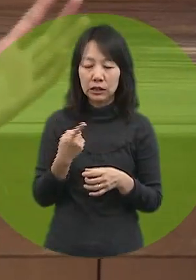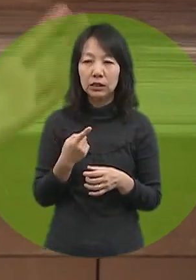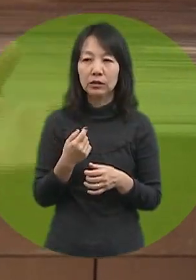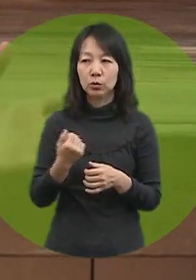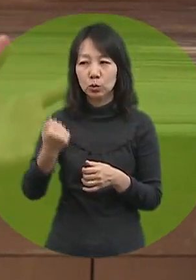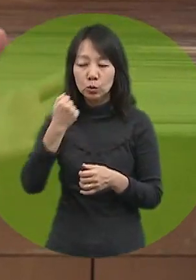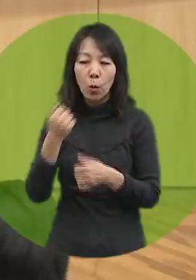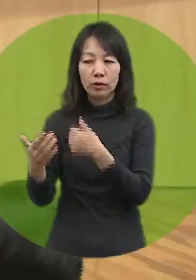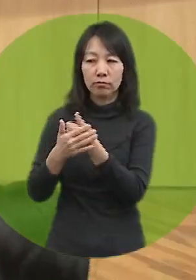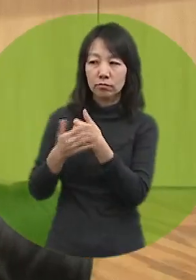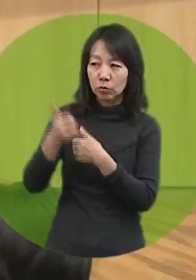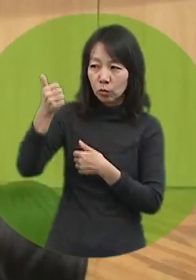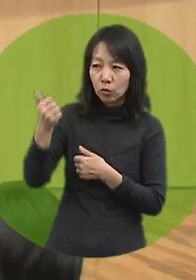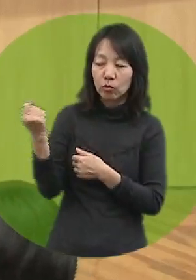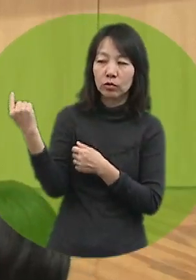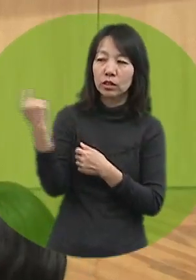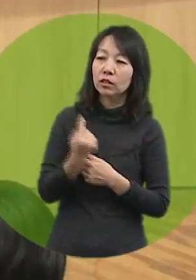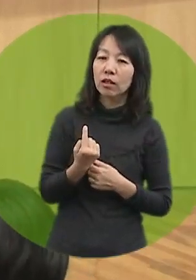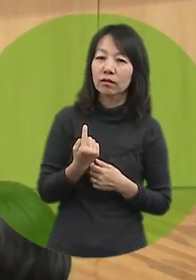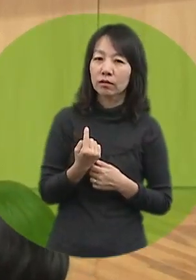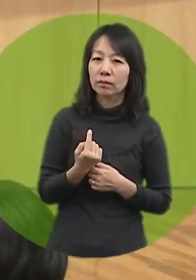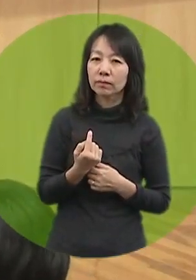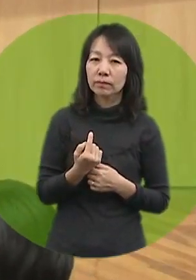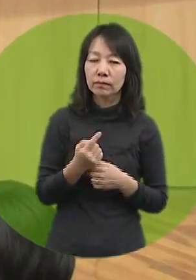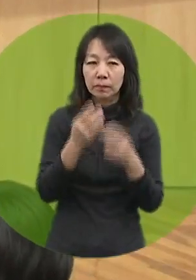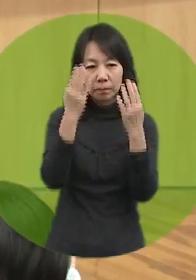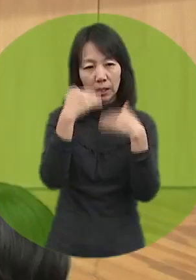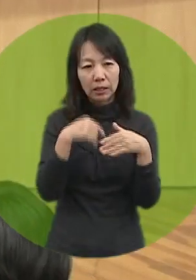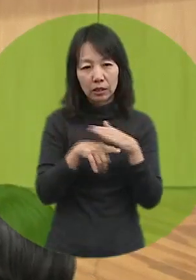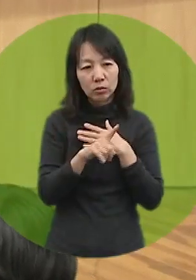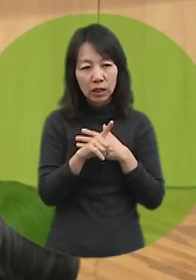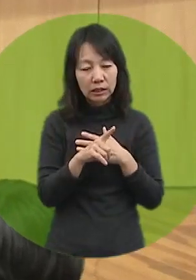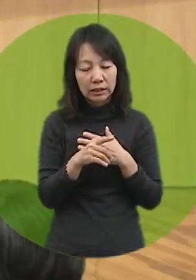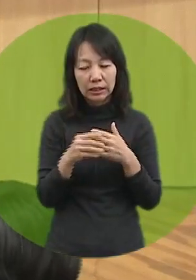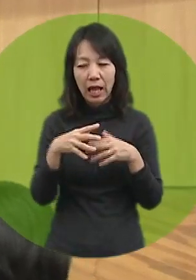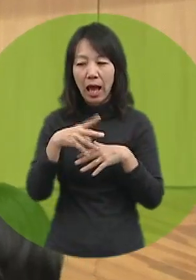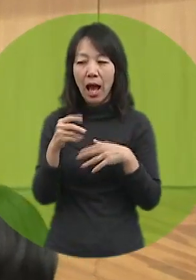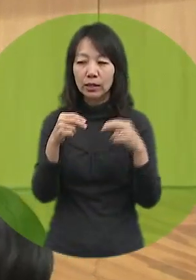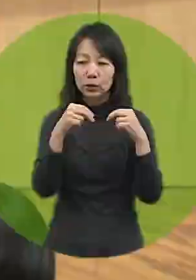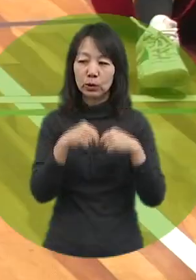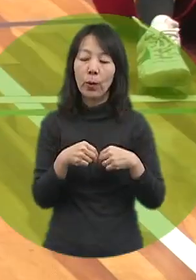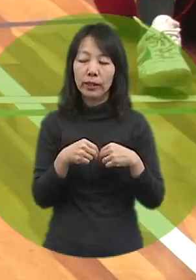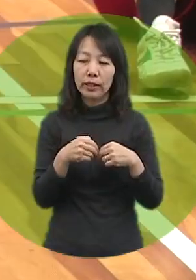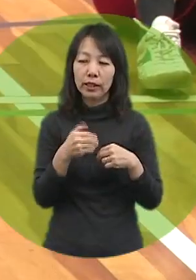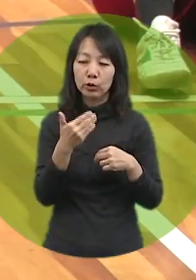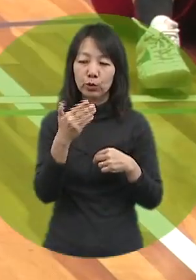人もいたから、うん、 敗因は 初恋クルマニオン。